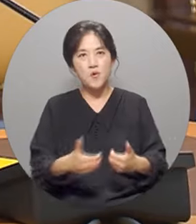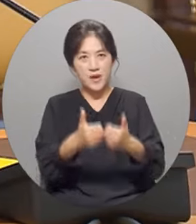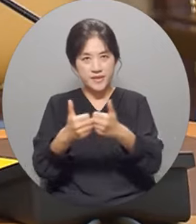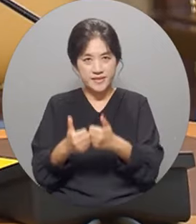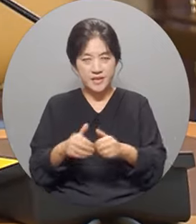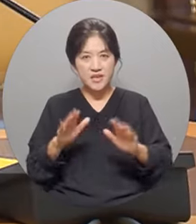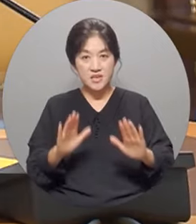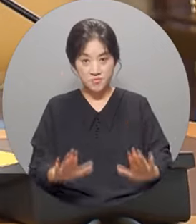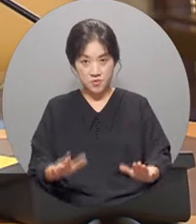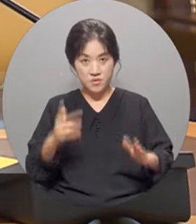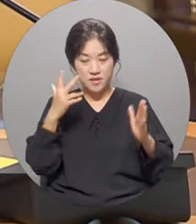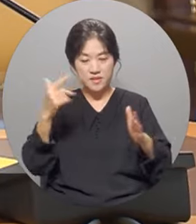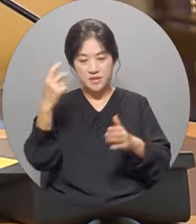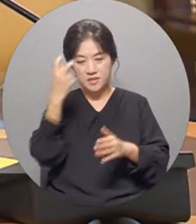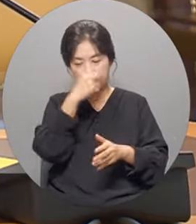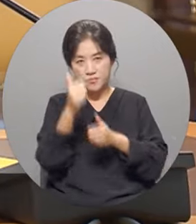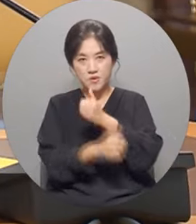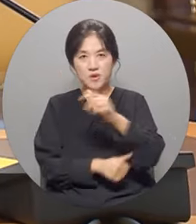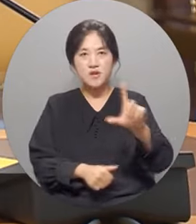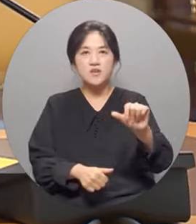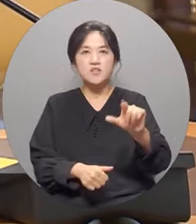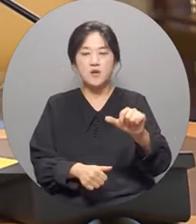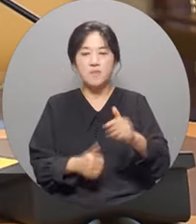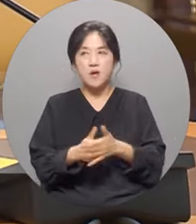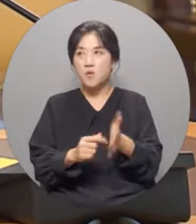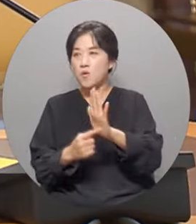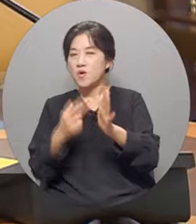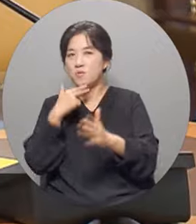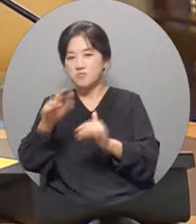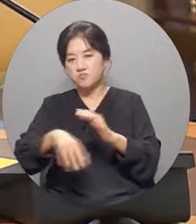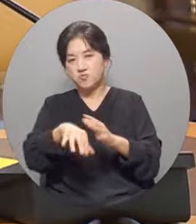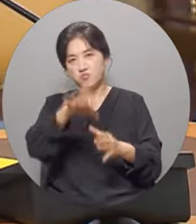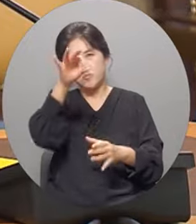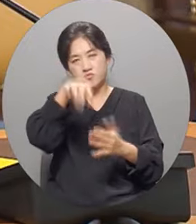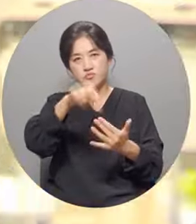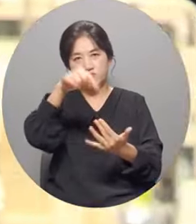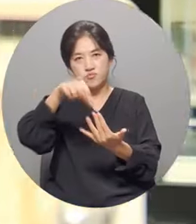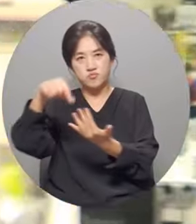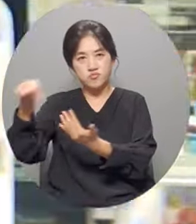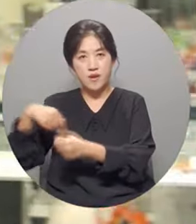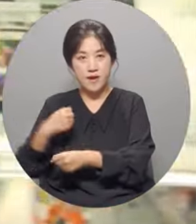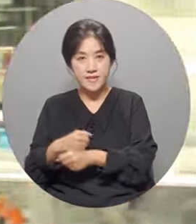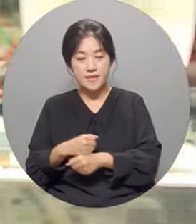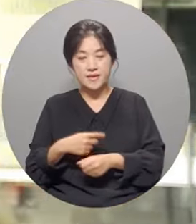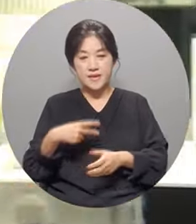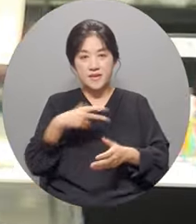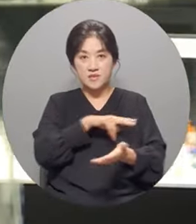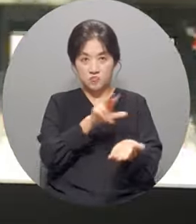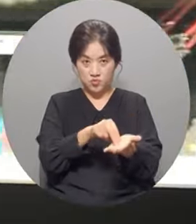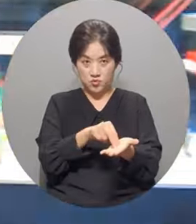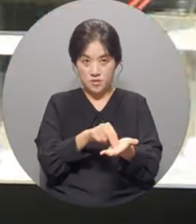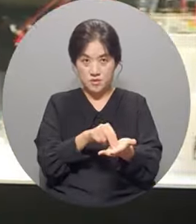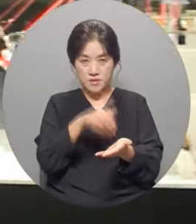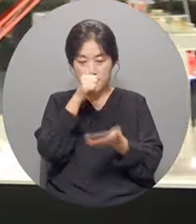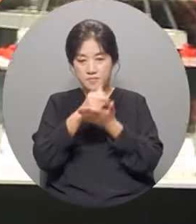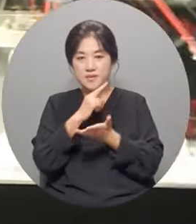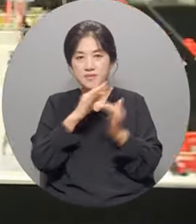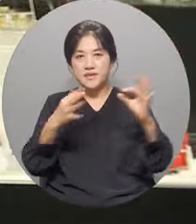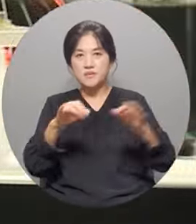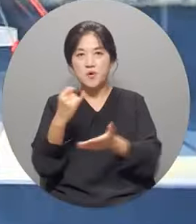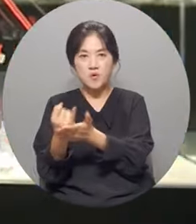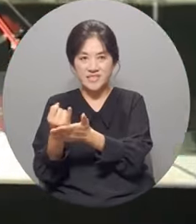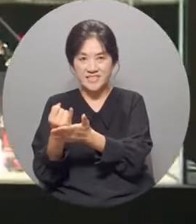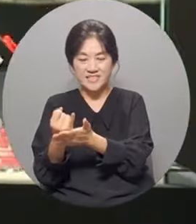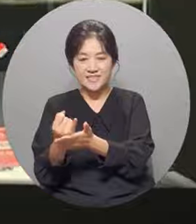이번 주에는 심의위원 15명을 비공개로 무작위 추첨합니다. 심의 안건은 피의자 김건희 여사에